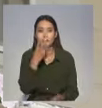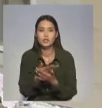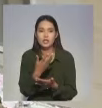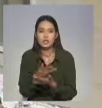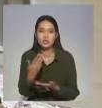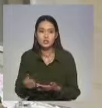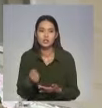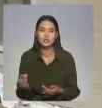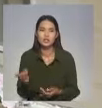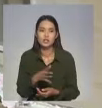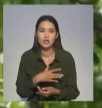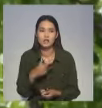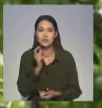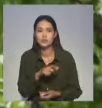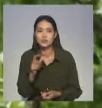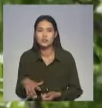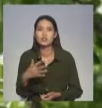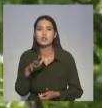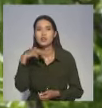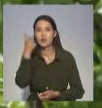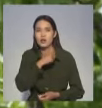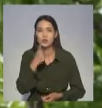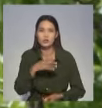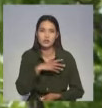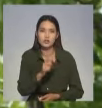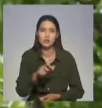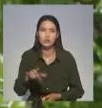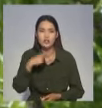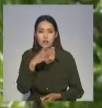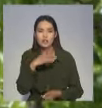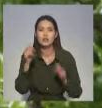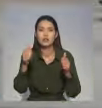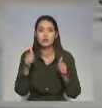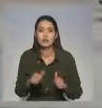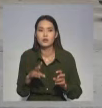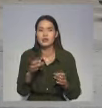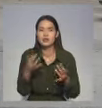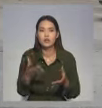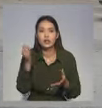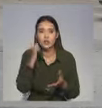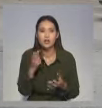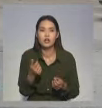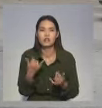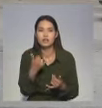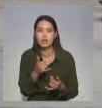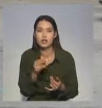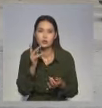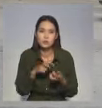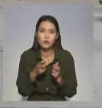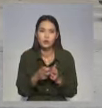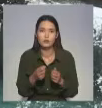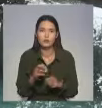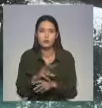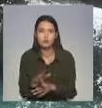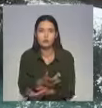соседей последовали и жители 50-го дома. Люди, говорят, вывесили свой плакат, потому что устали от постоянных проблем с